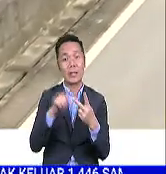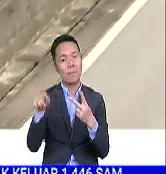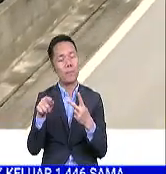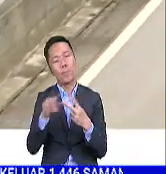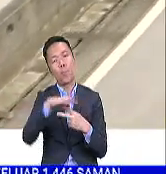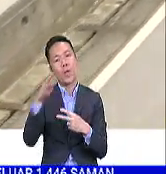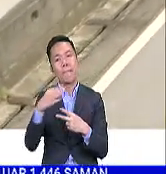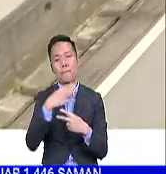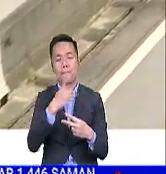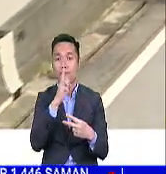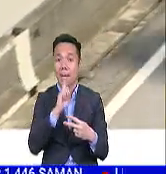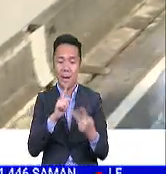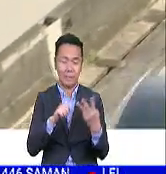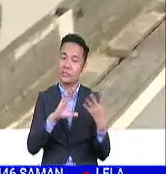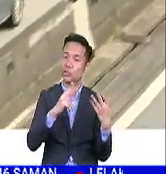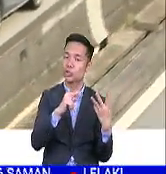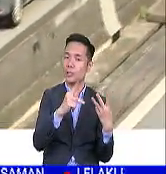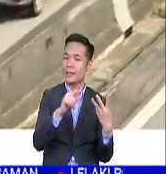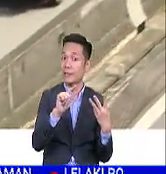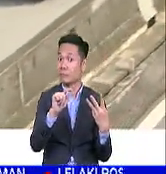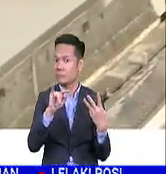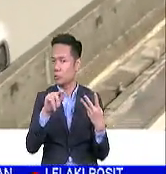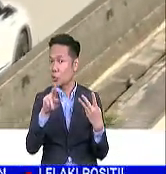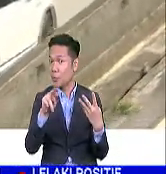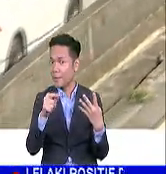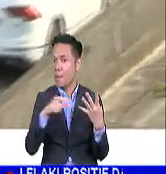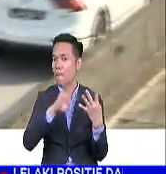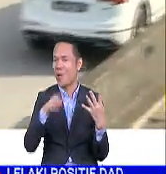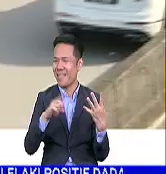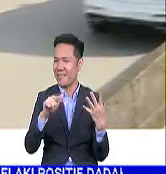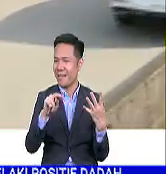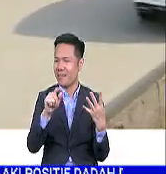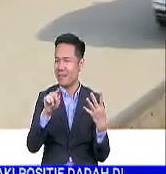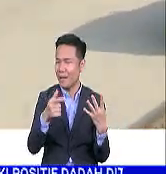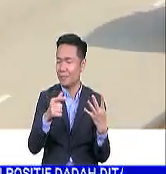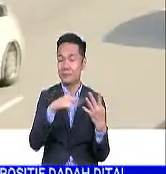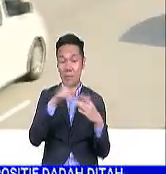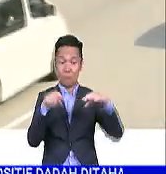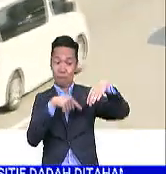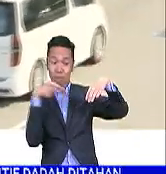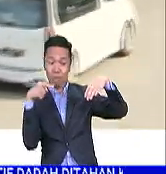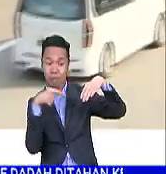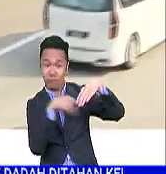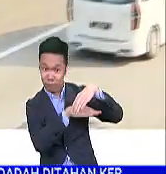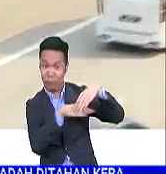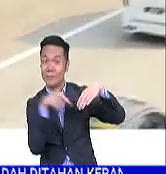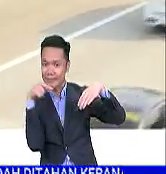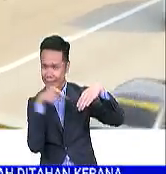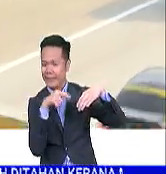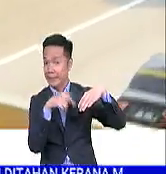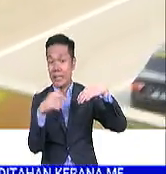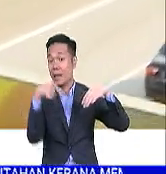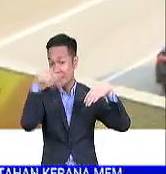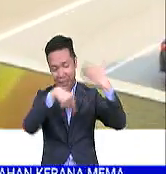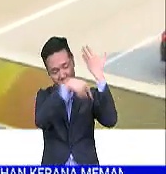Merah, Cangkat Jering ke Bukit Gantang serta laluan sebelum masuk ke Terowong Menorak menghala ke